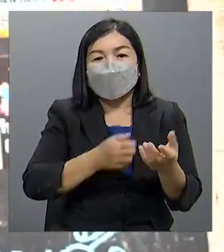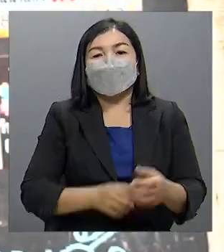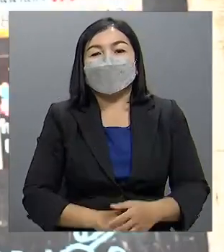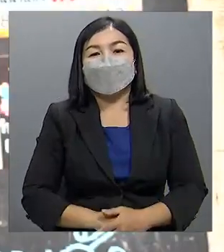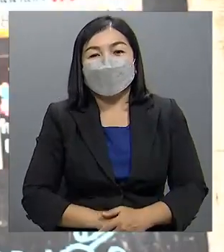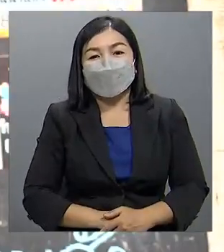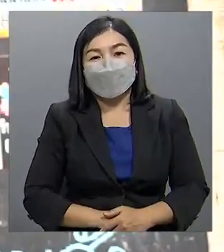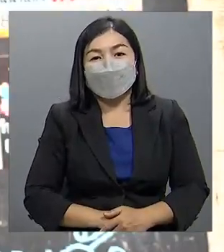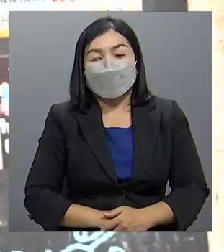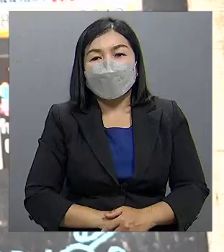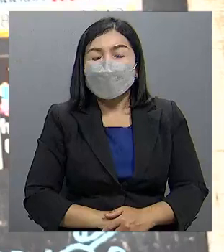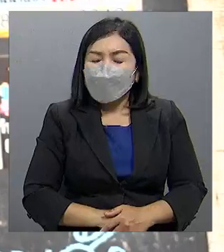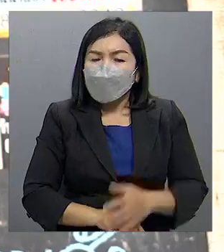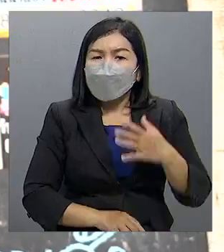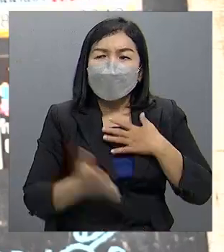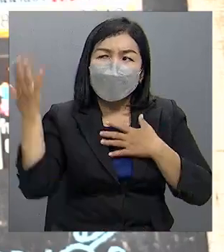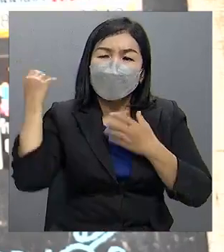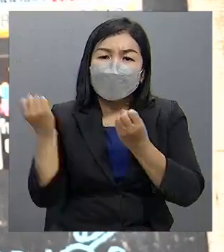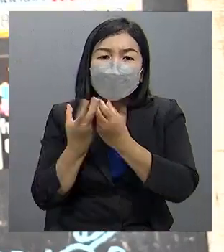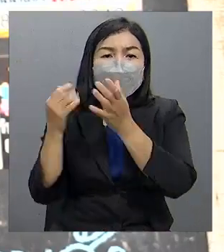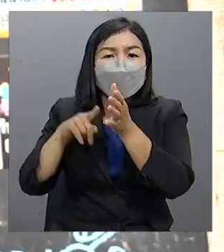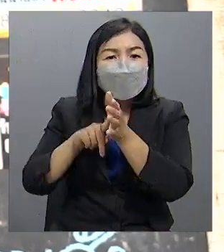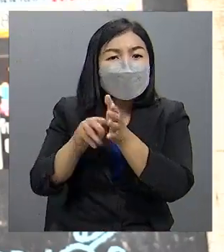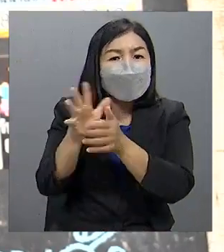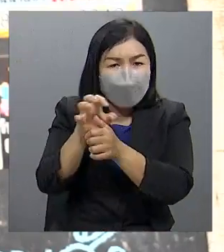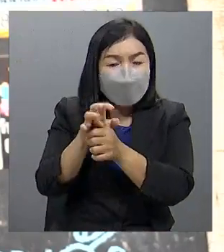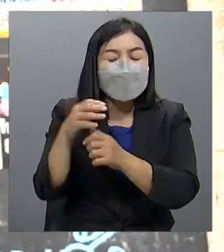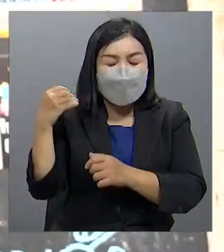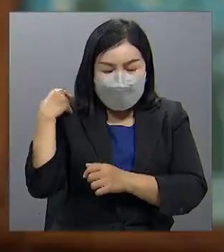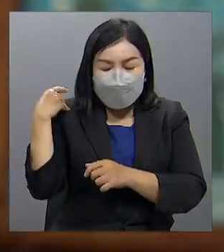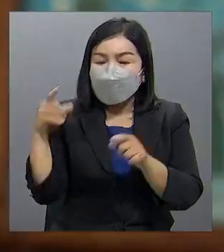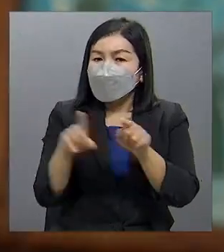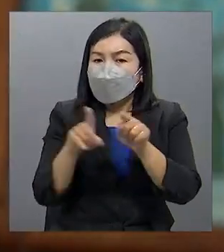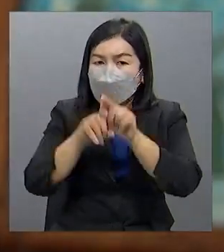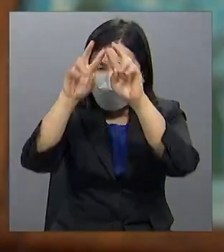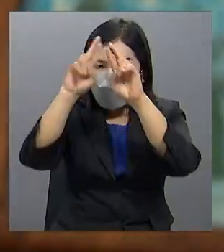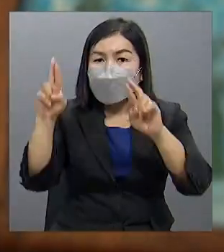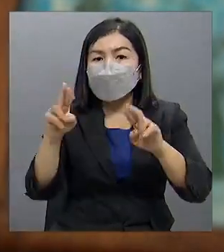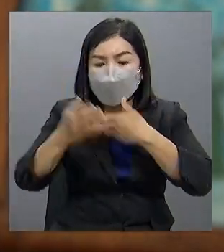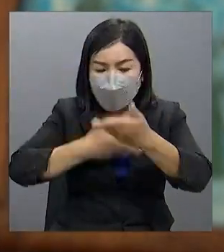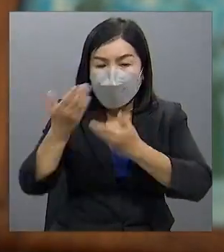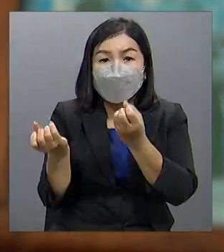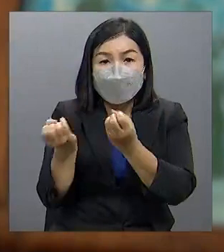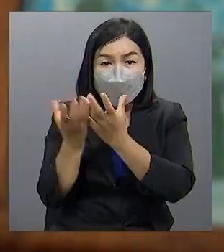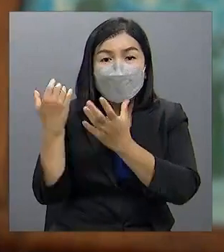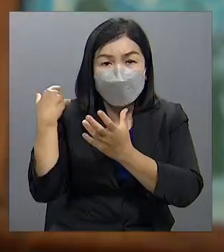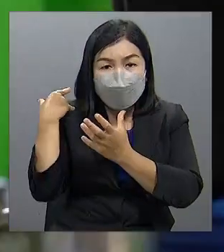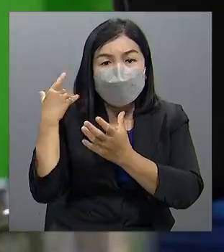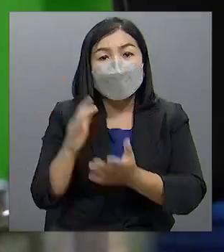ก็ช่วงโควิดผมมันมีผลกระทบกับร้านอาหารโดยตรงเลยนะกับการที่ไม่ได้นั่งทาน